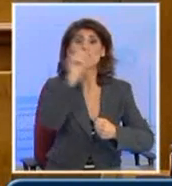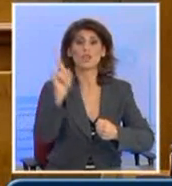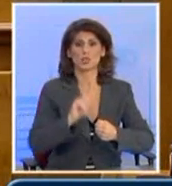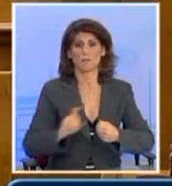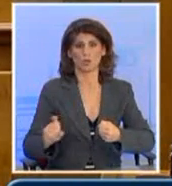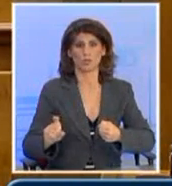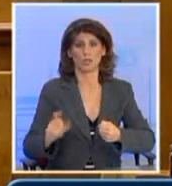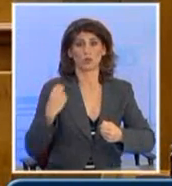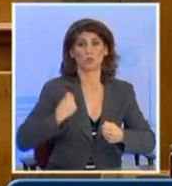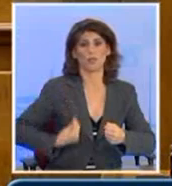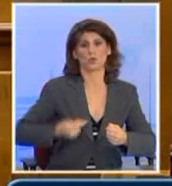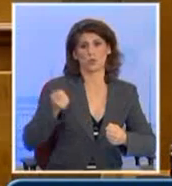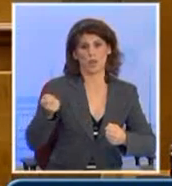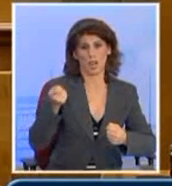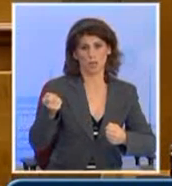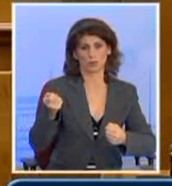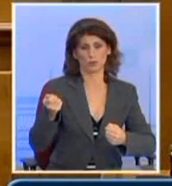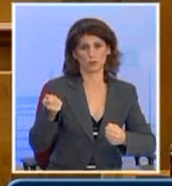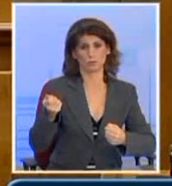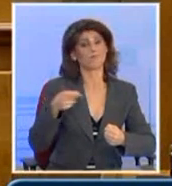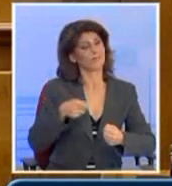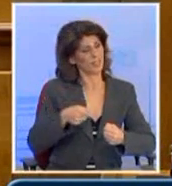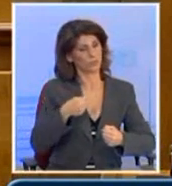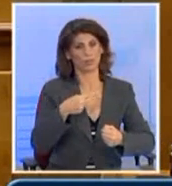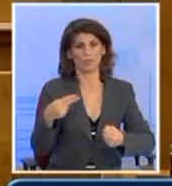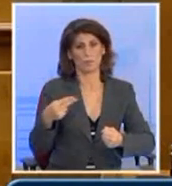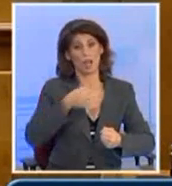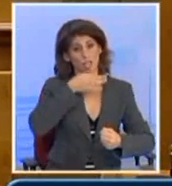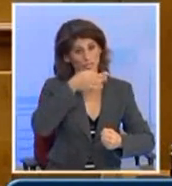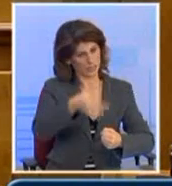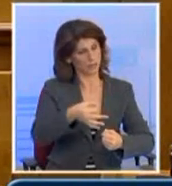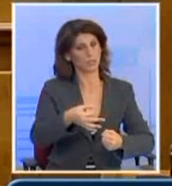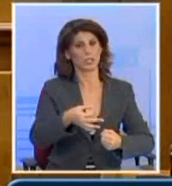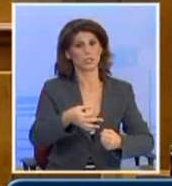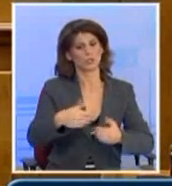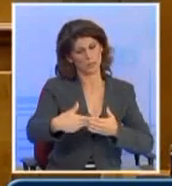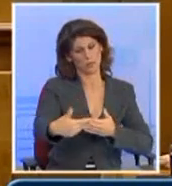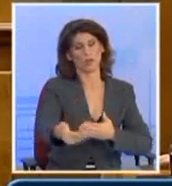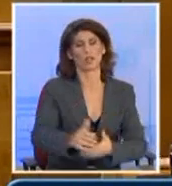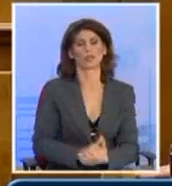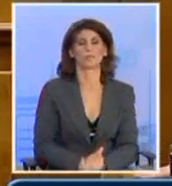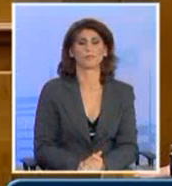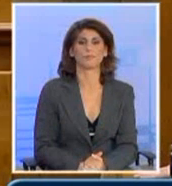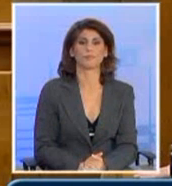βιωσιμότητα του δημοσίου χρέους, ζήτημα για το οποίο θα σας μιλήσω και λίγο παρακάτω.